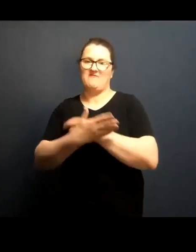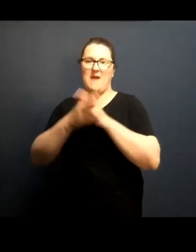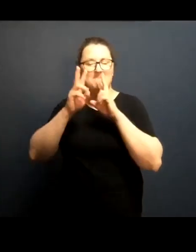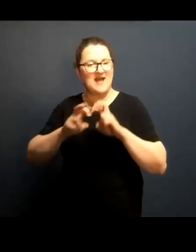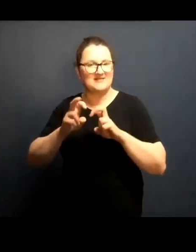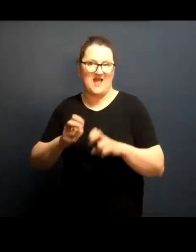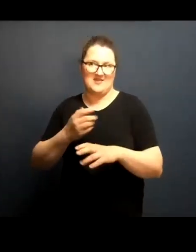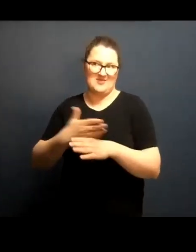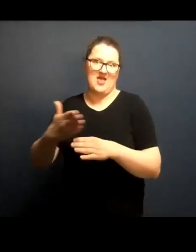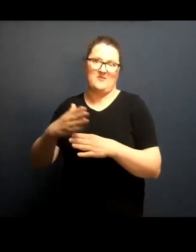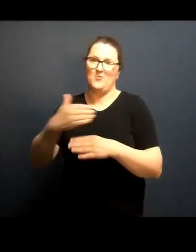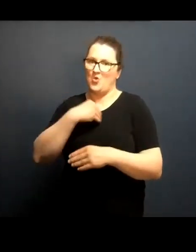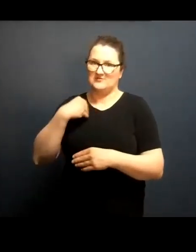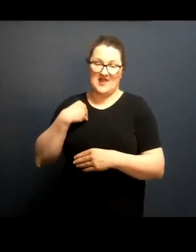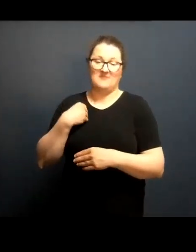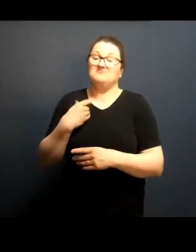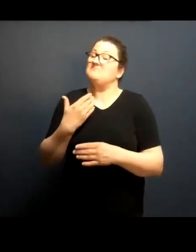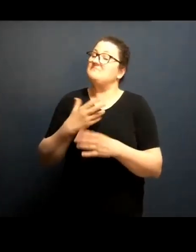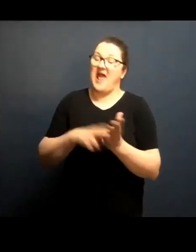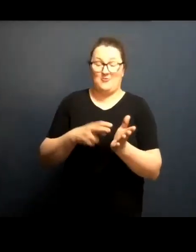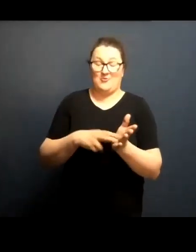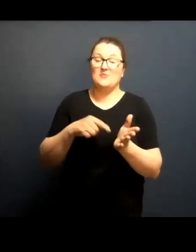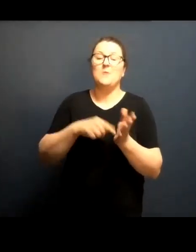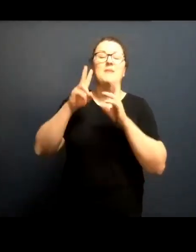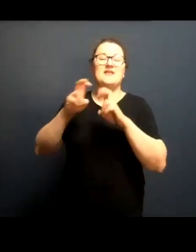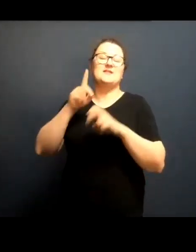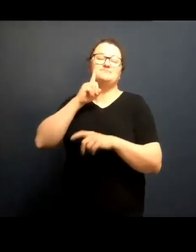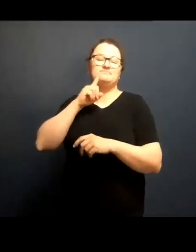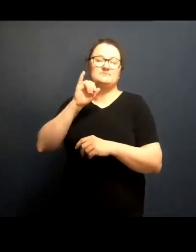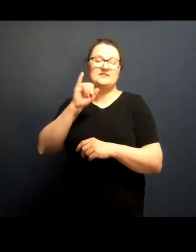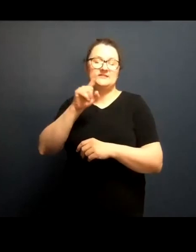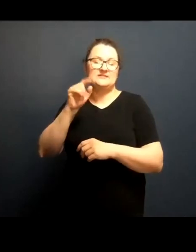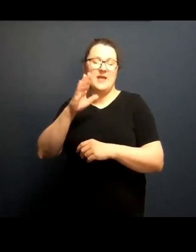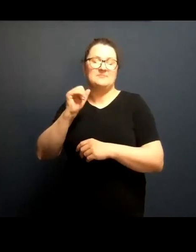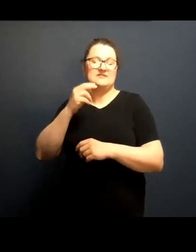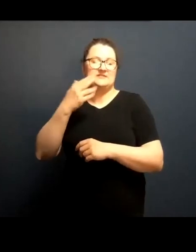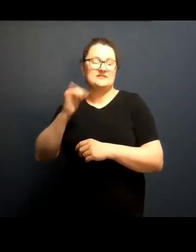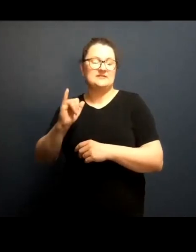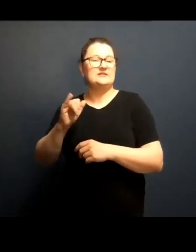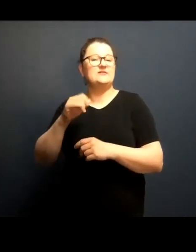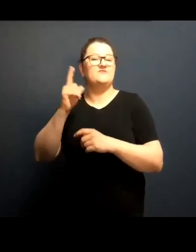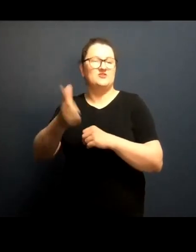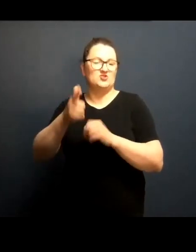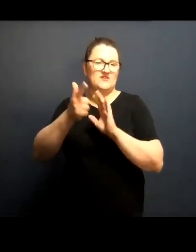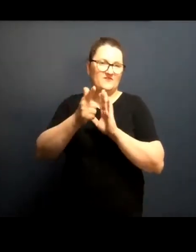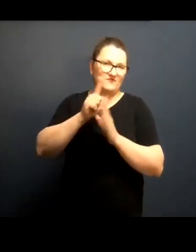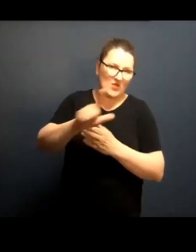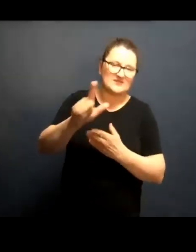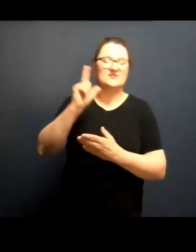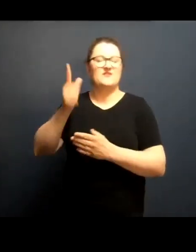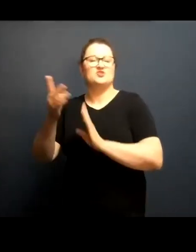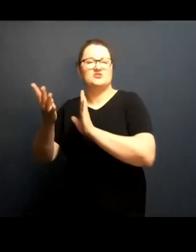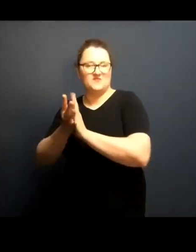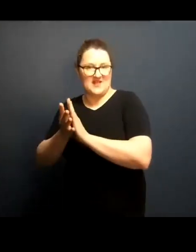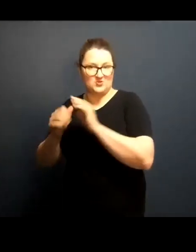brakuje. Powtarzam, te badania Izdebskiego, które on zrobił, seksualność Polaków w 2012 roku i teraz w 2019 jeszcze zrobił,